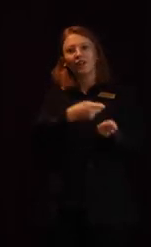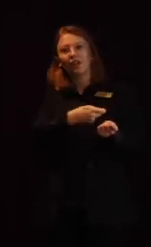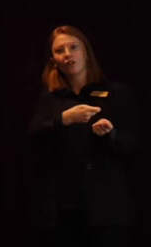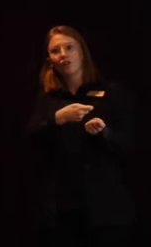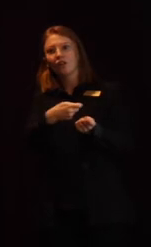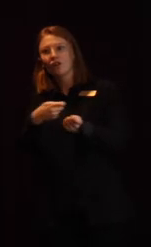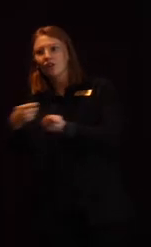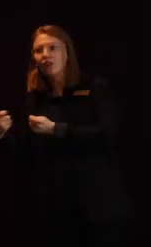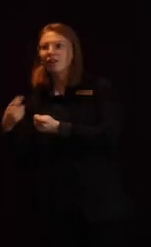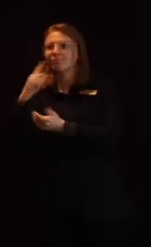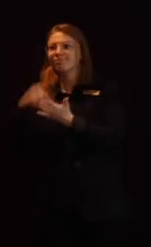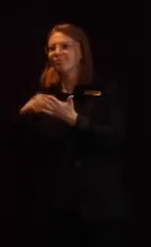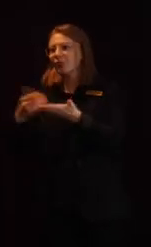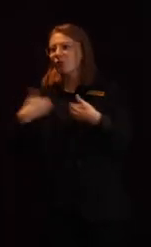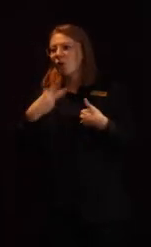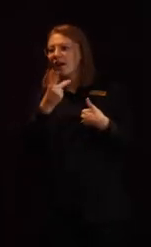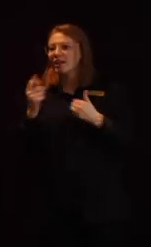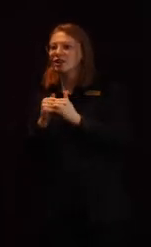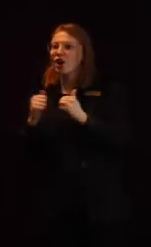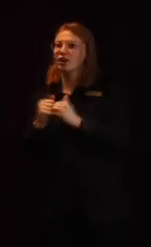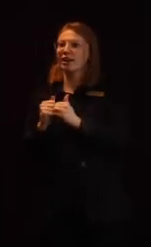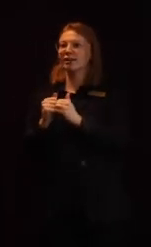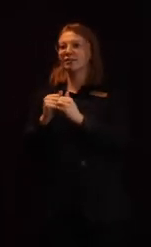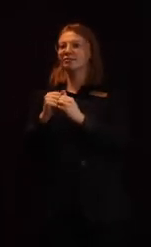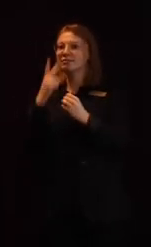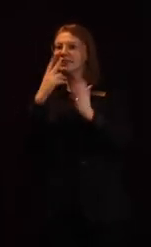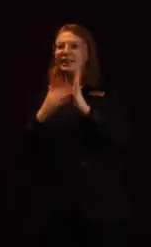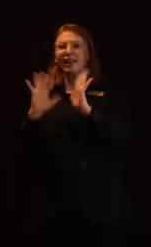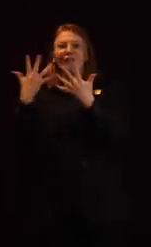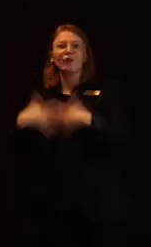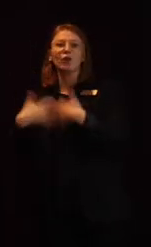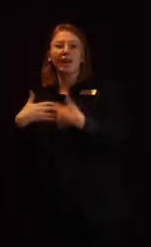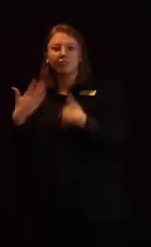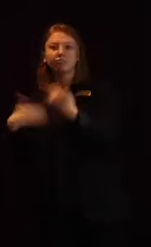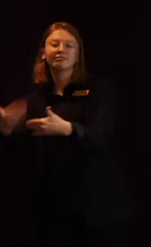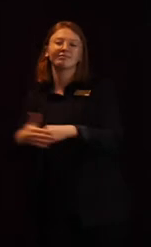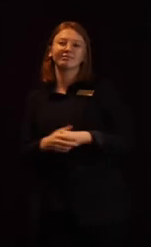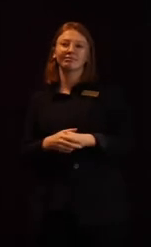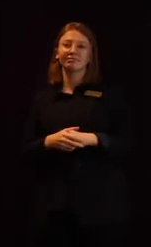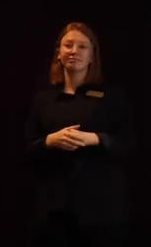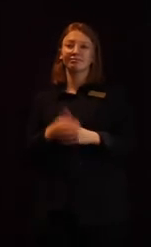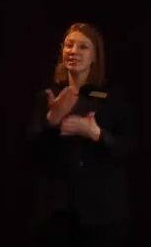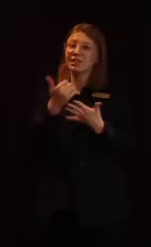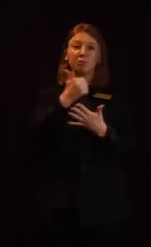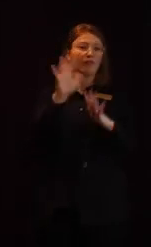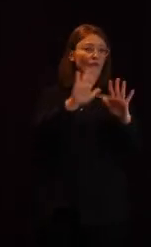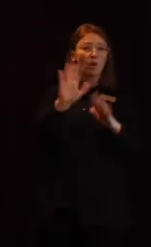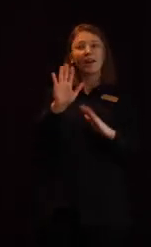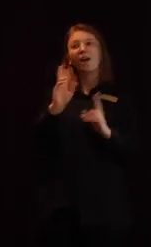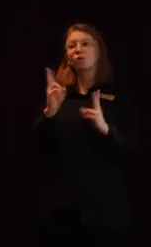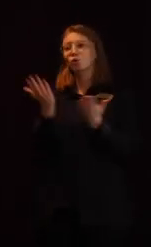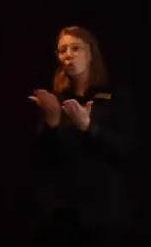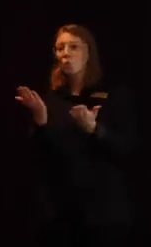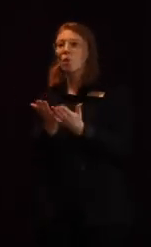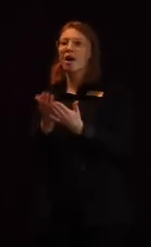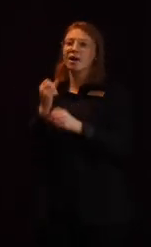livet ska funka för en själv och för sina anhöriga. Det handlar ju verkligen inte bara om vård, det handlar ju om skolan och jobbet och